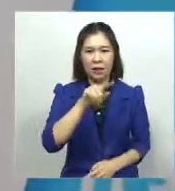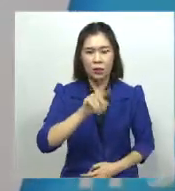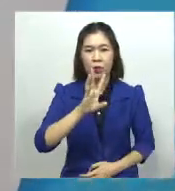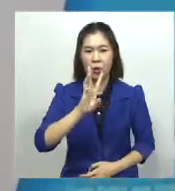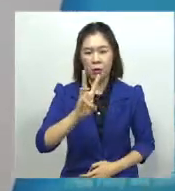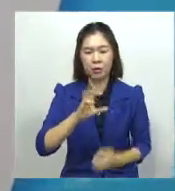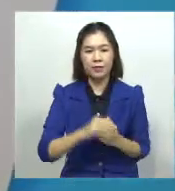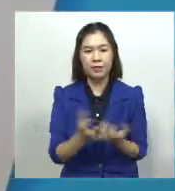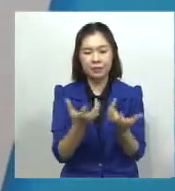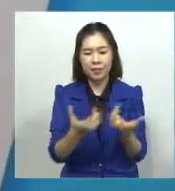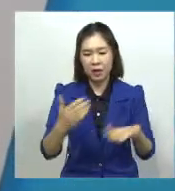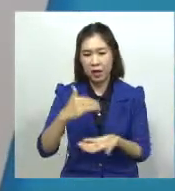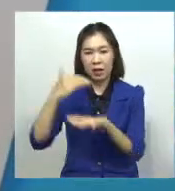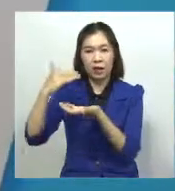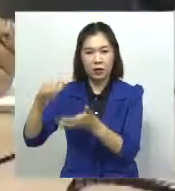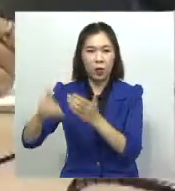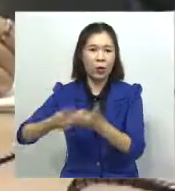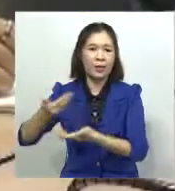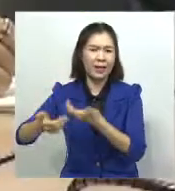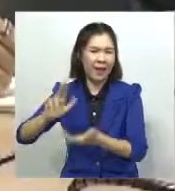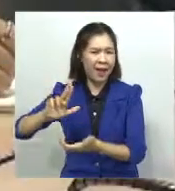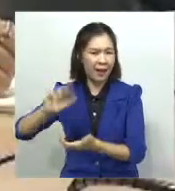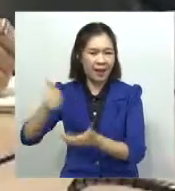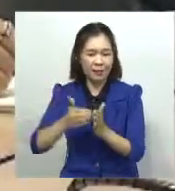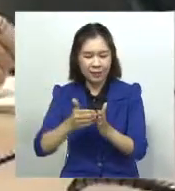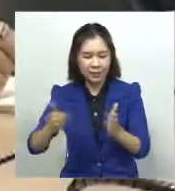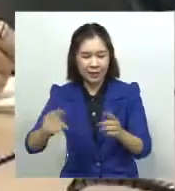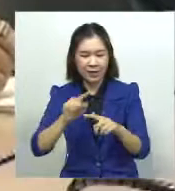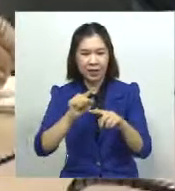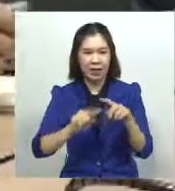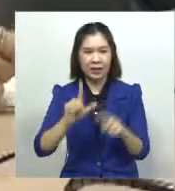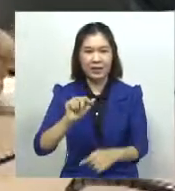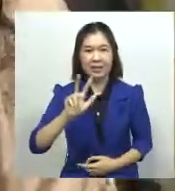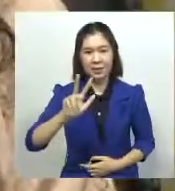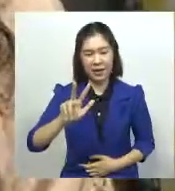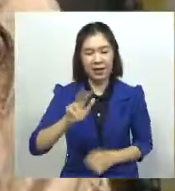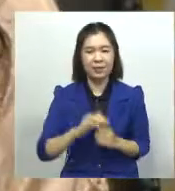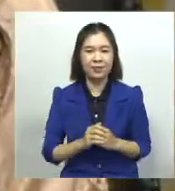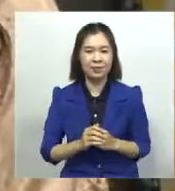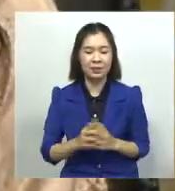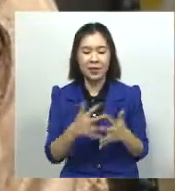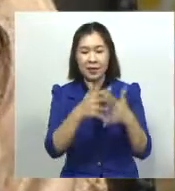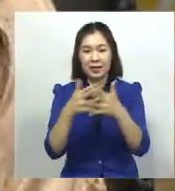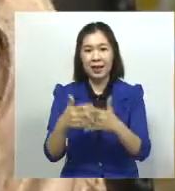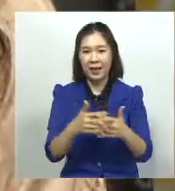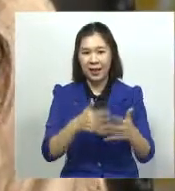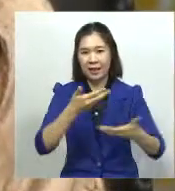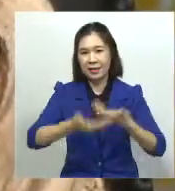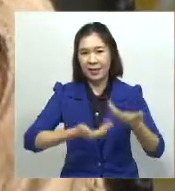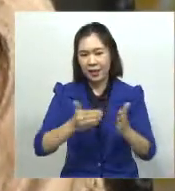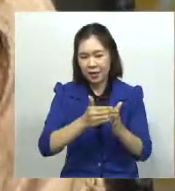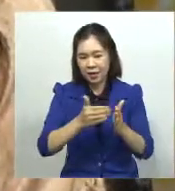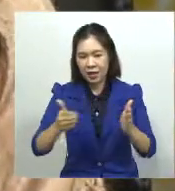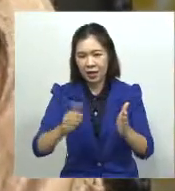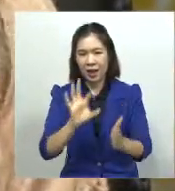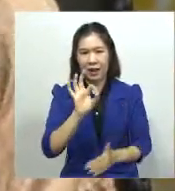5.6 โดยการส่งออกไปยังตลาดหลักขยายตัวได้ถึงร้อยละ 23 โดยเฉพาะตลาดสหรัฐค่ะที่ขยายตัว